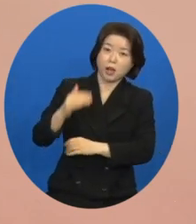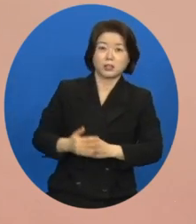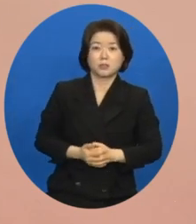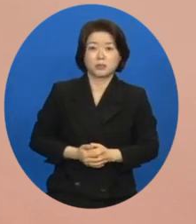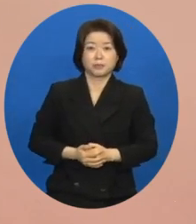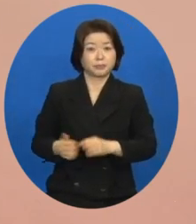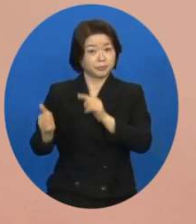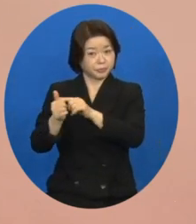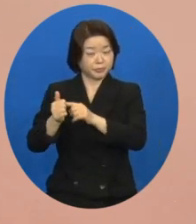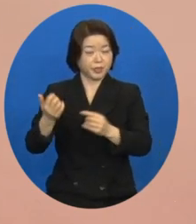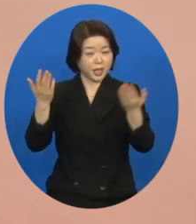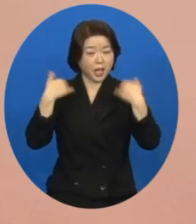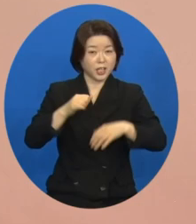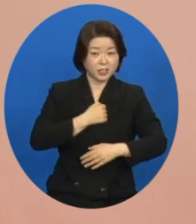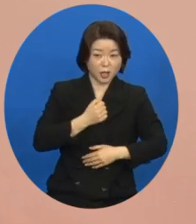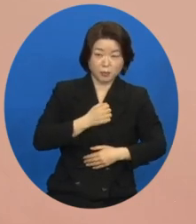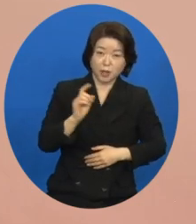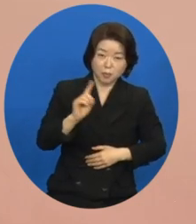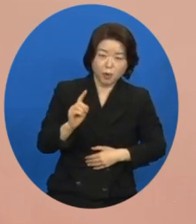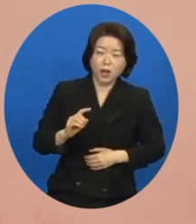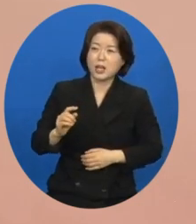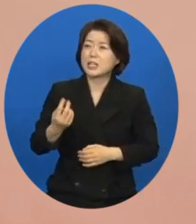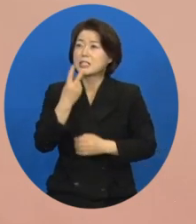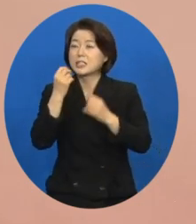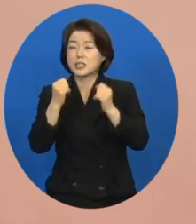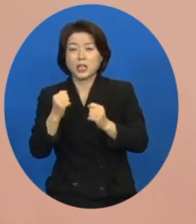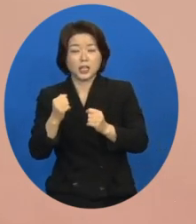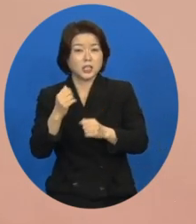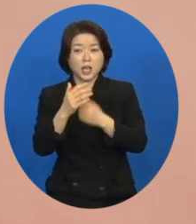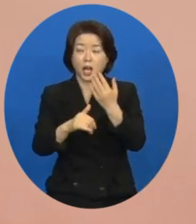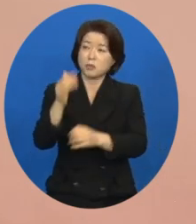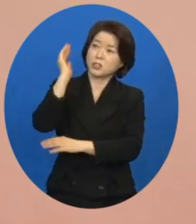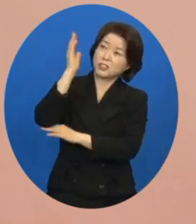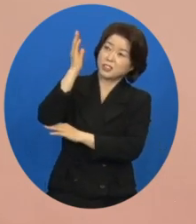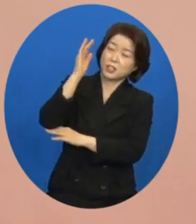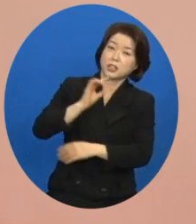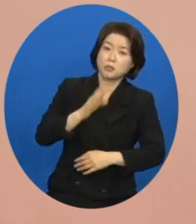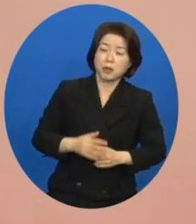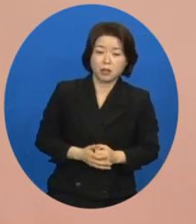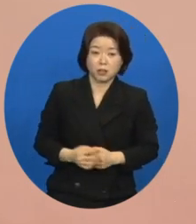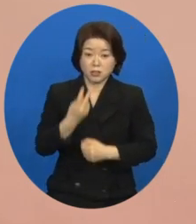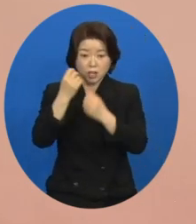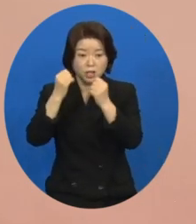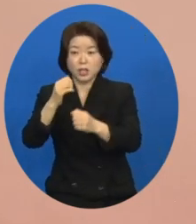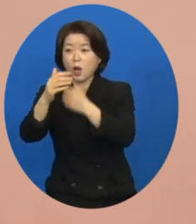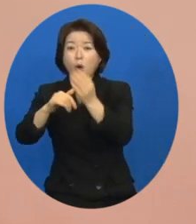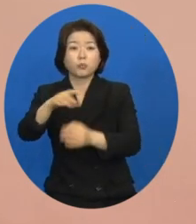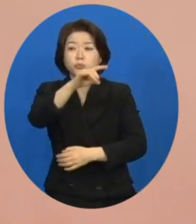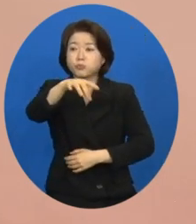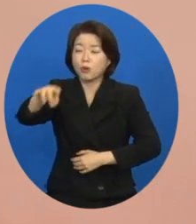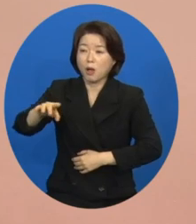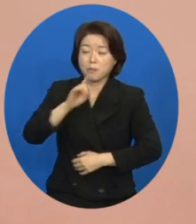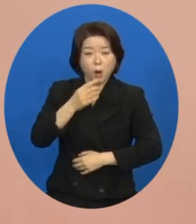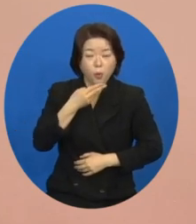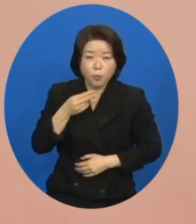게 살아계신 하나님의 이야기만 하고 있지 살아계신 하나님 얘기를 안 하는 거예요.